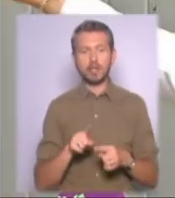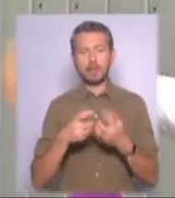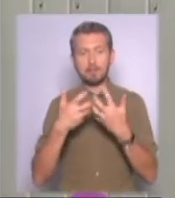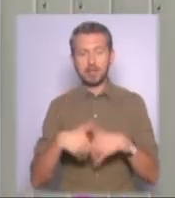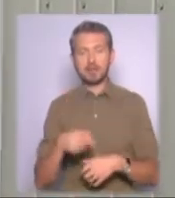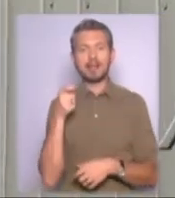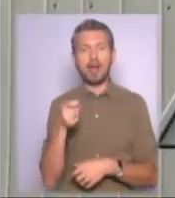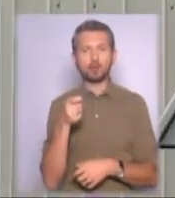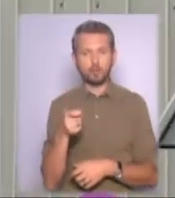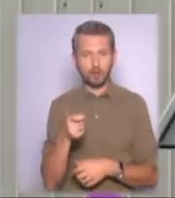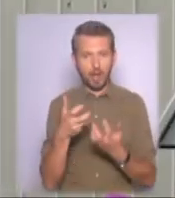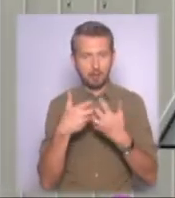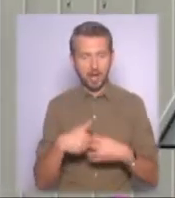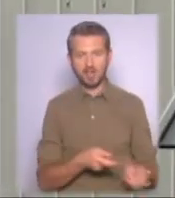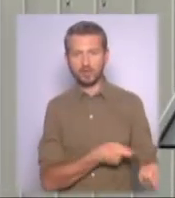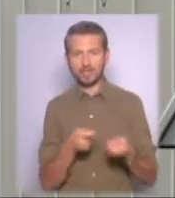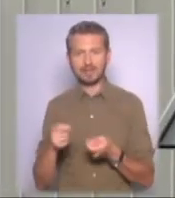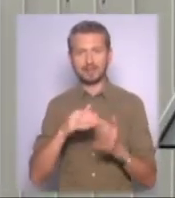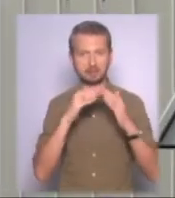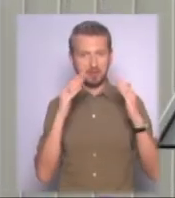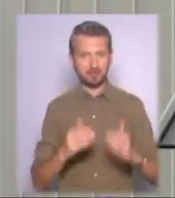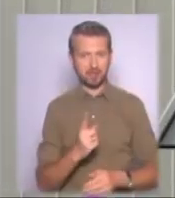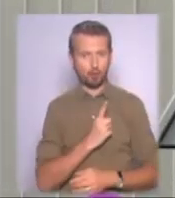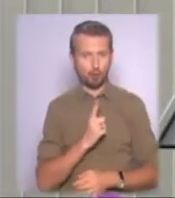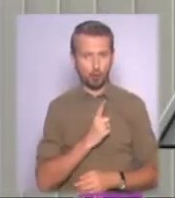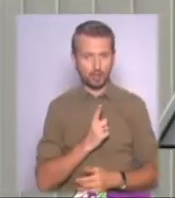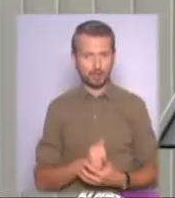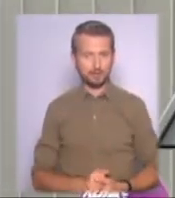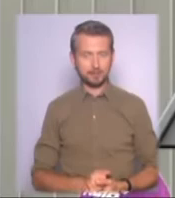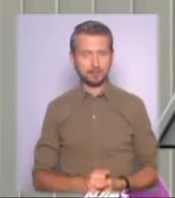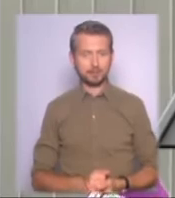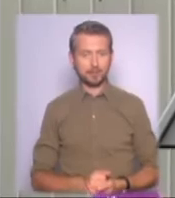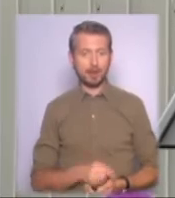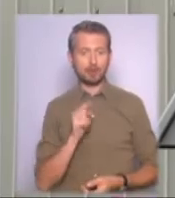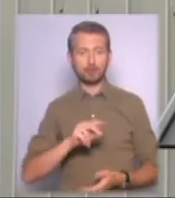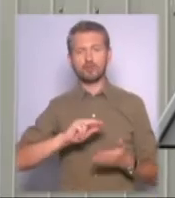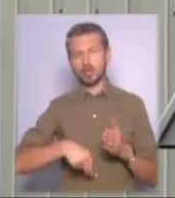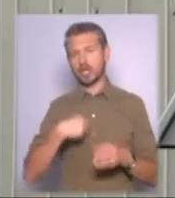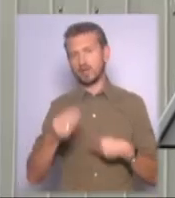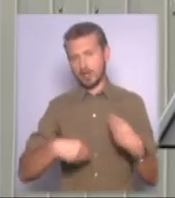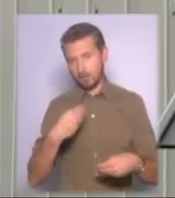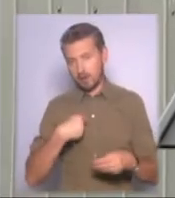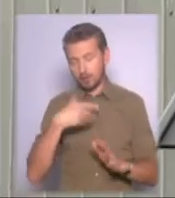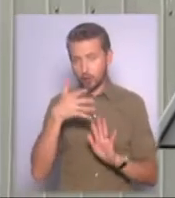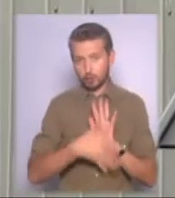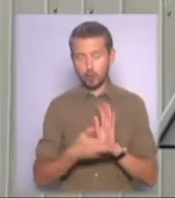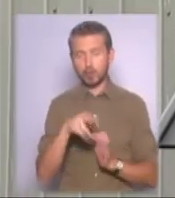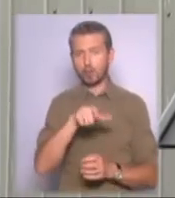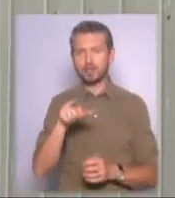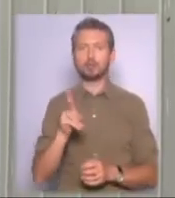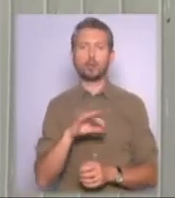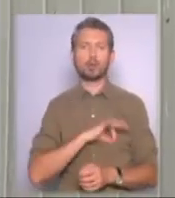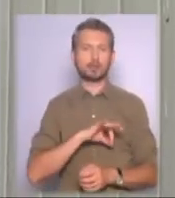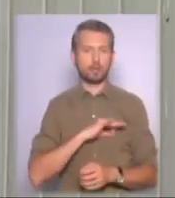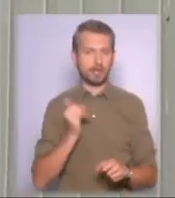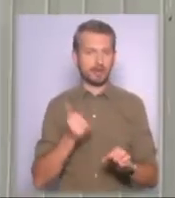апарат, винесли з приміщення охорони. Да, от, і, в принципі, тут чеки видавали, розумію, для осіб, які користувалися